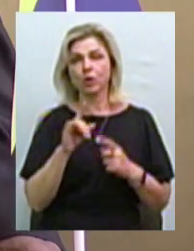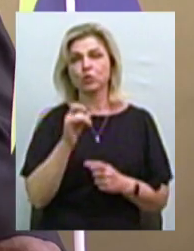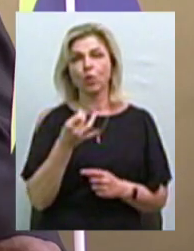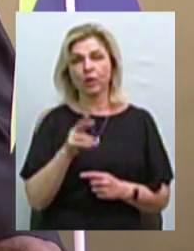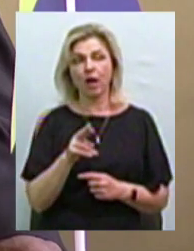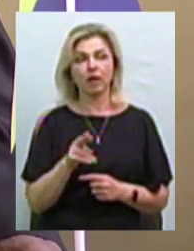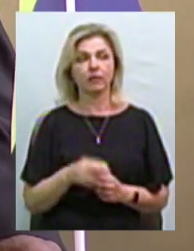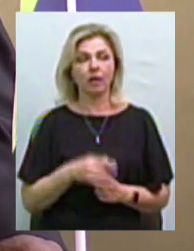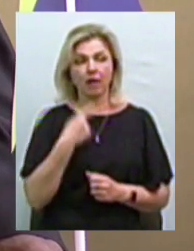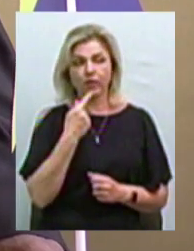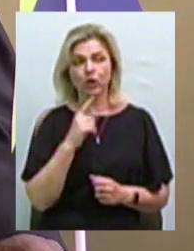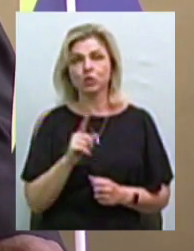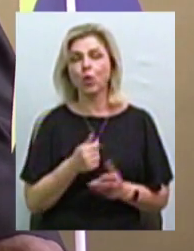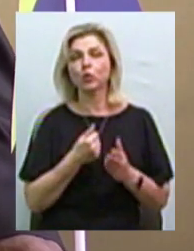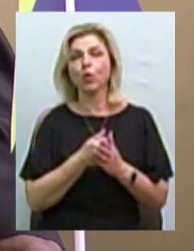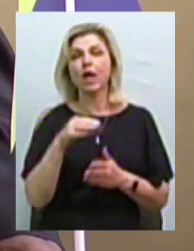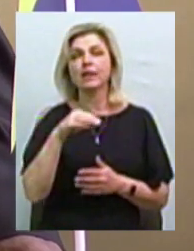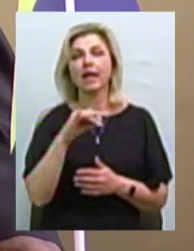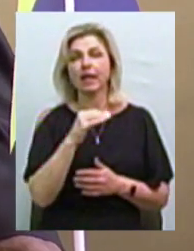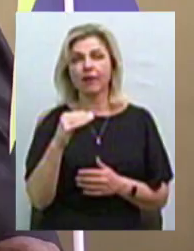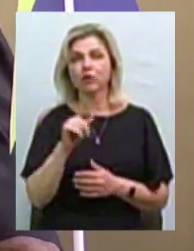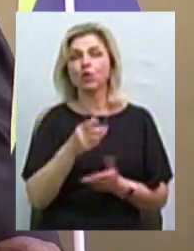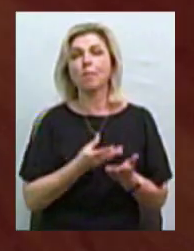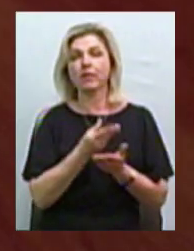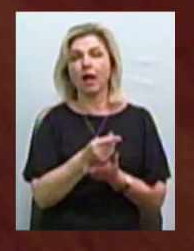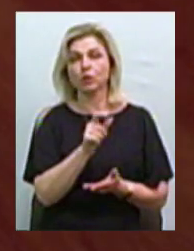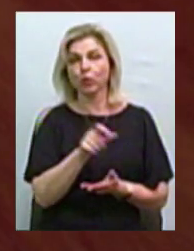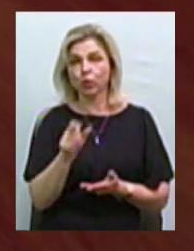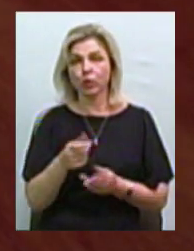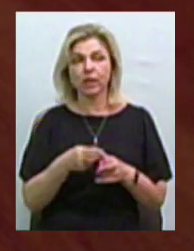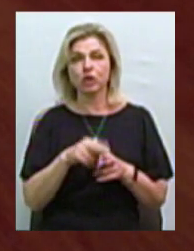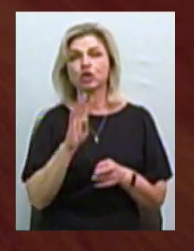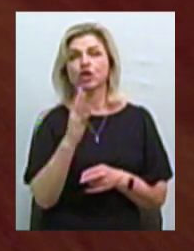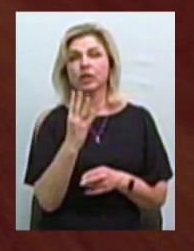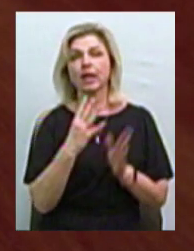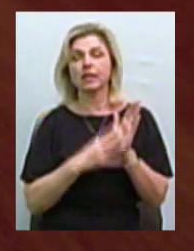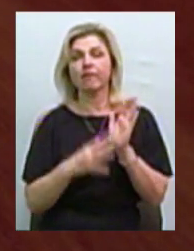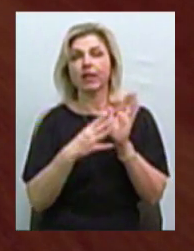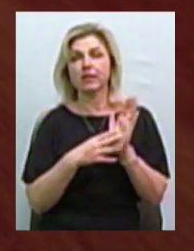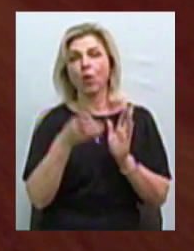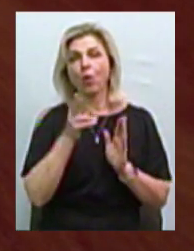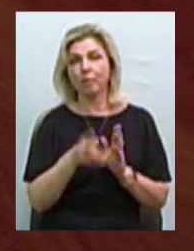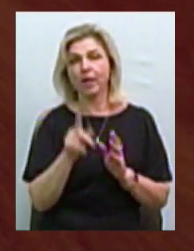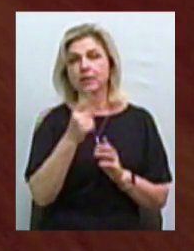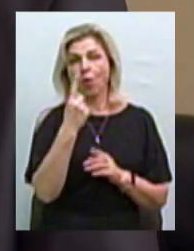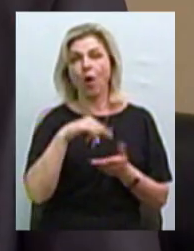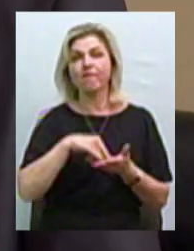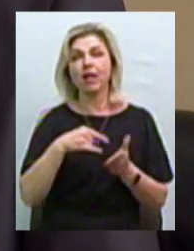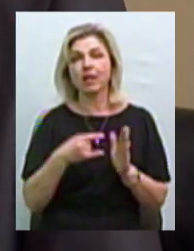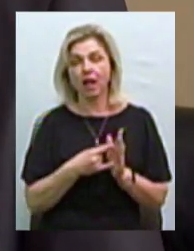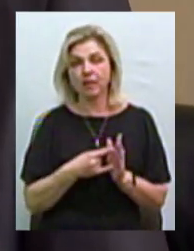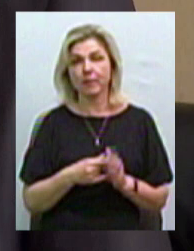Володимир Курятник каже, до тарифу, за яким платять мешканці будинку, а це 4 гривні 99 копійок за один квадратний